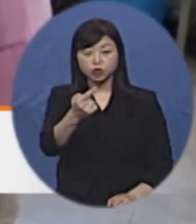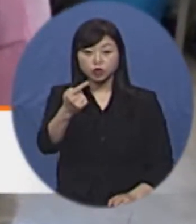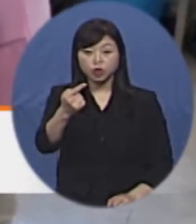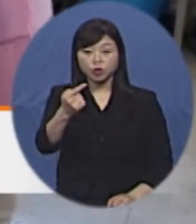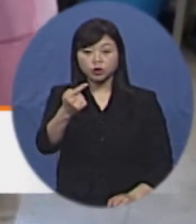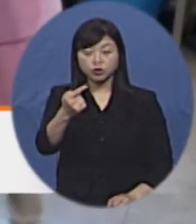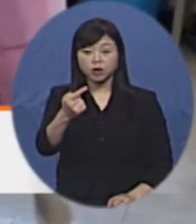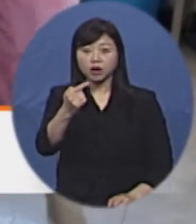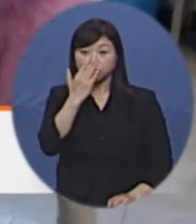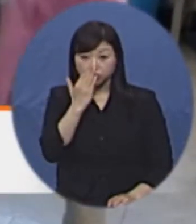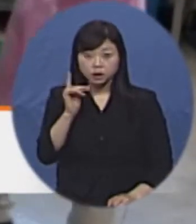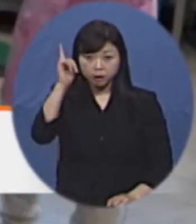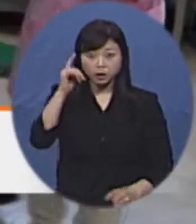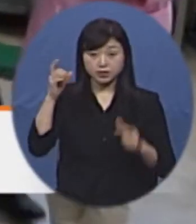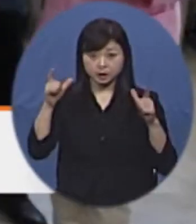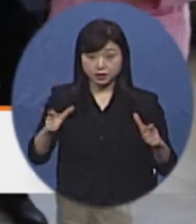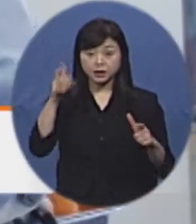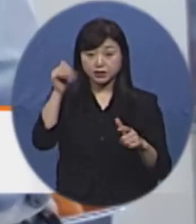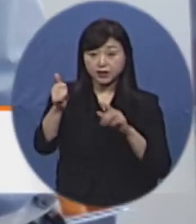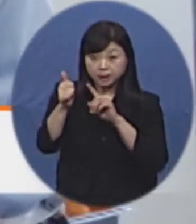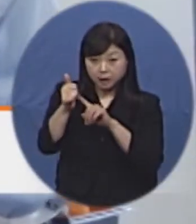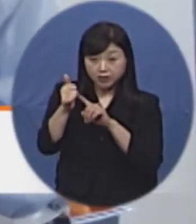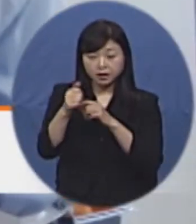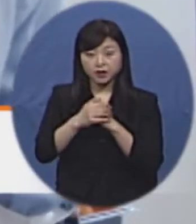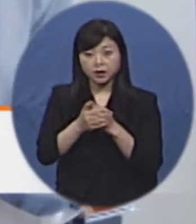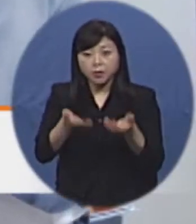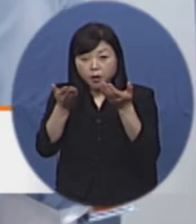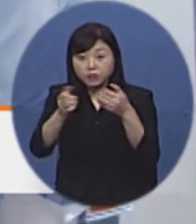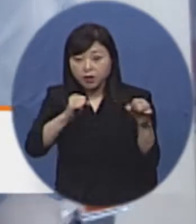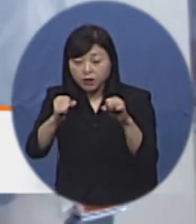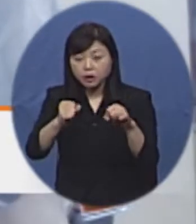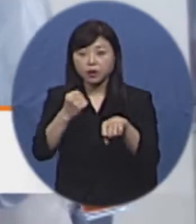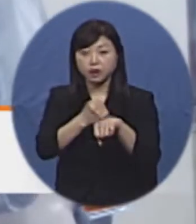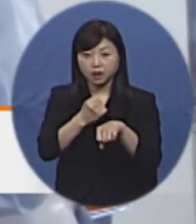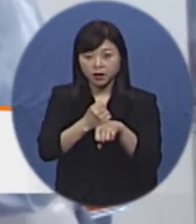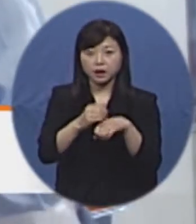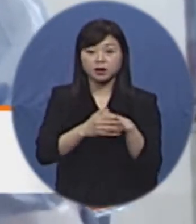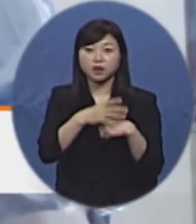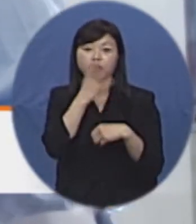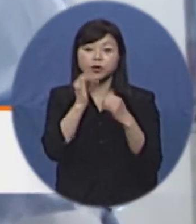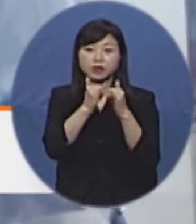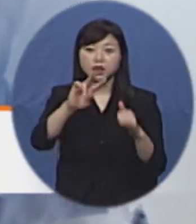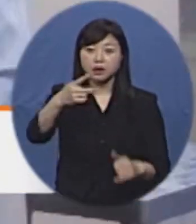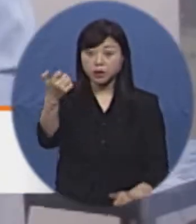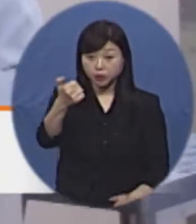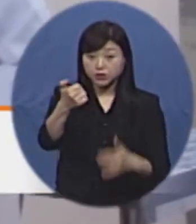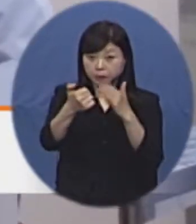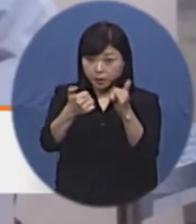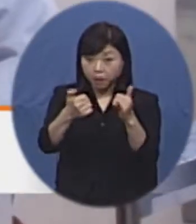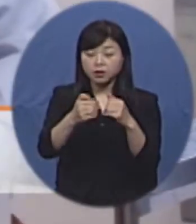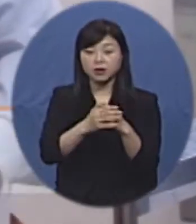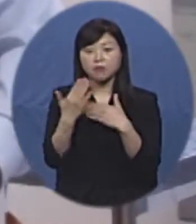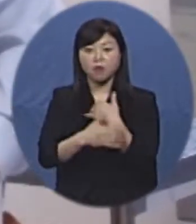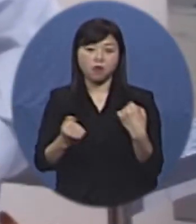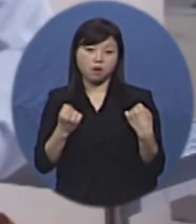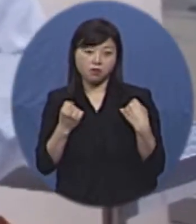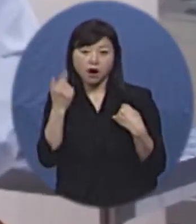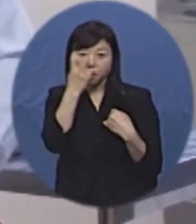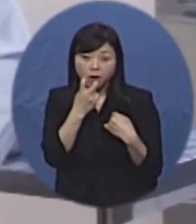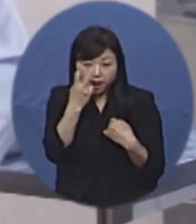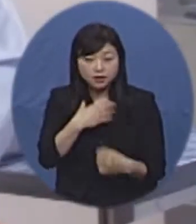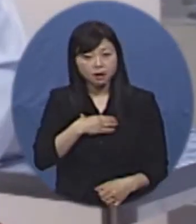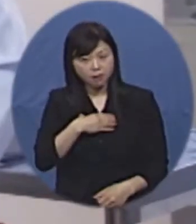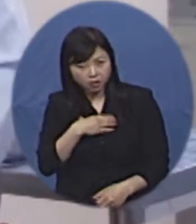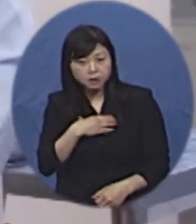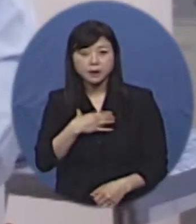함께 봉사에 나서 식사를 하러 오신 250여 명의 복지관 어르신들에게 겨울철 건강관리를